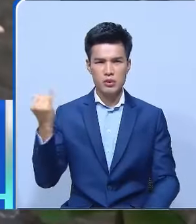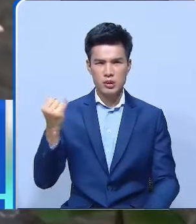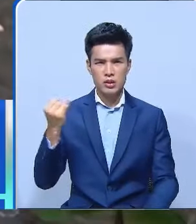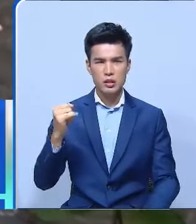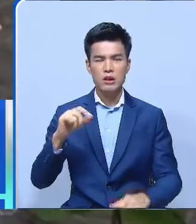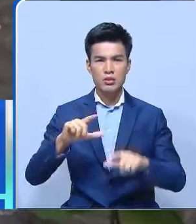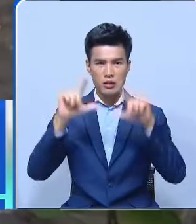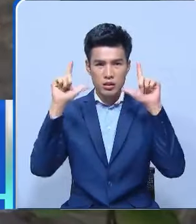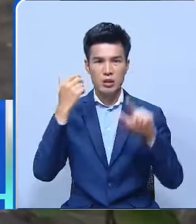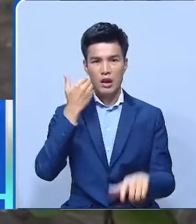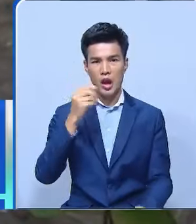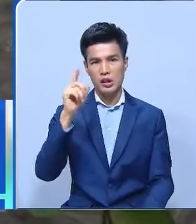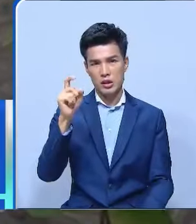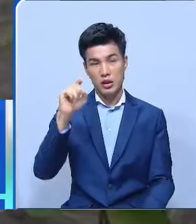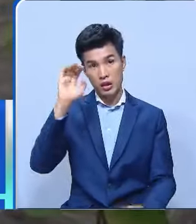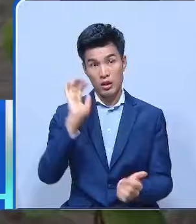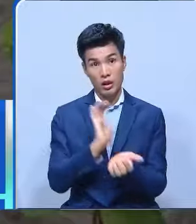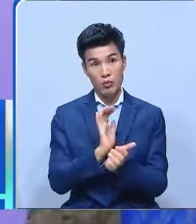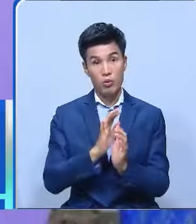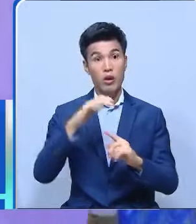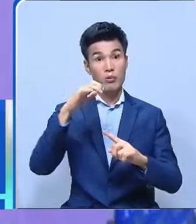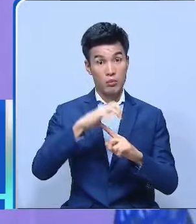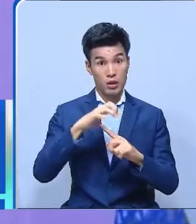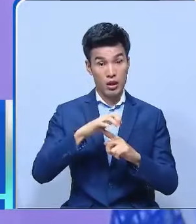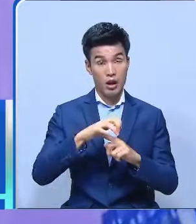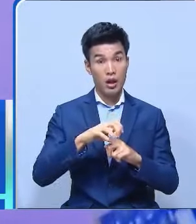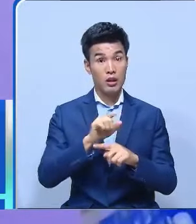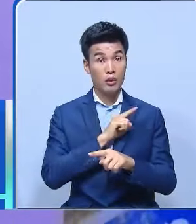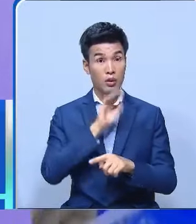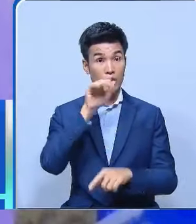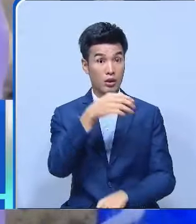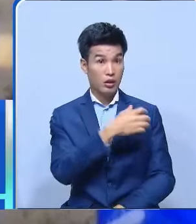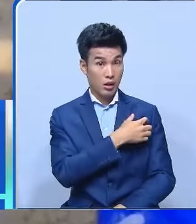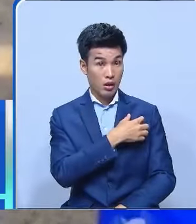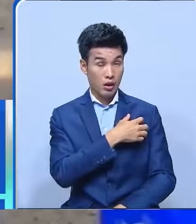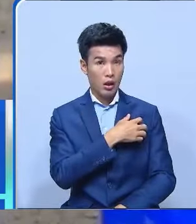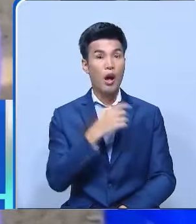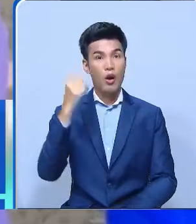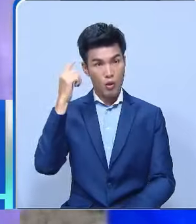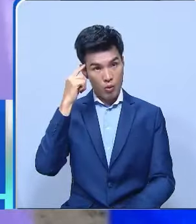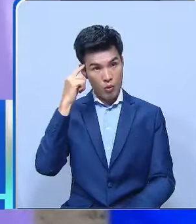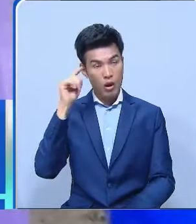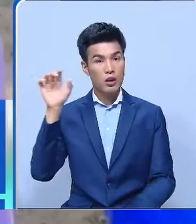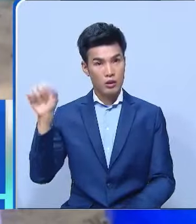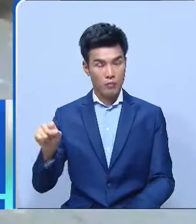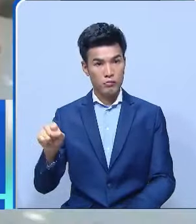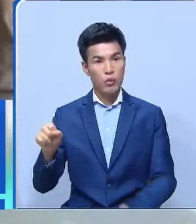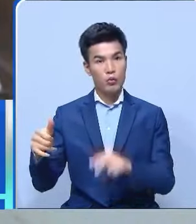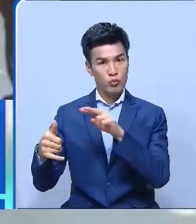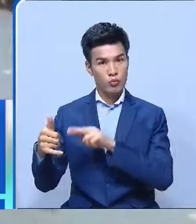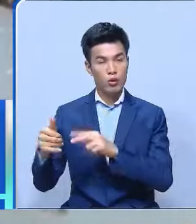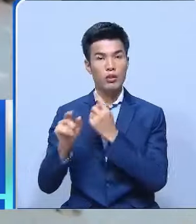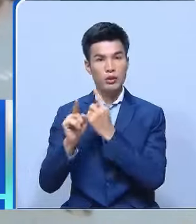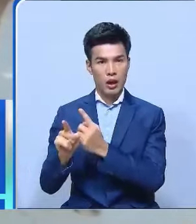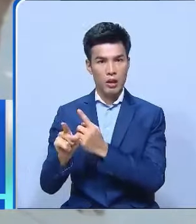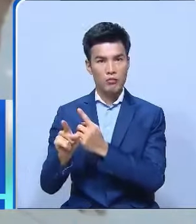ที่ล่าสุดตำรวจสภ.เมืองพัทยาพร้อมเจ้าหน้าที่เทศกิจเขตจอมเทียนทราบเรื่องแล้วนะคะแล้วก็ลงพื้นที่ตามหาตัวพ่อค้